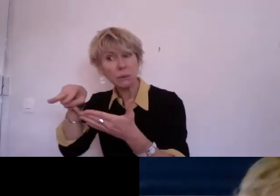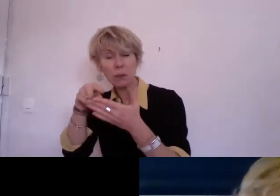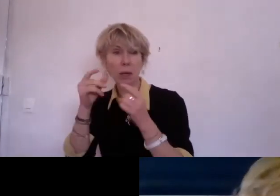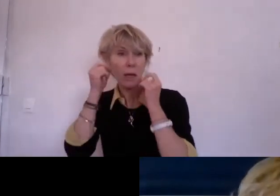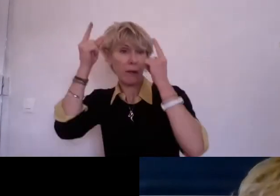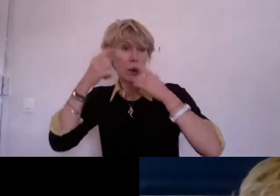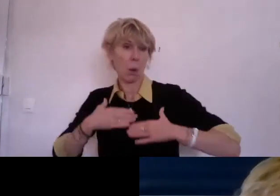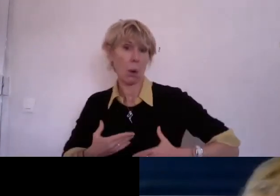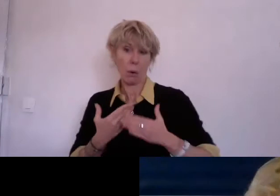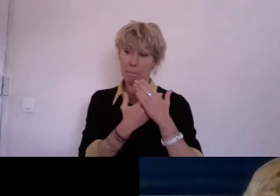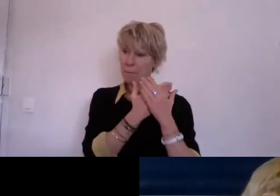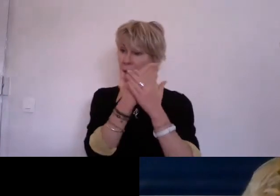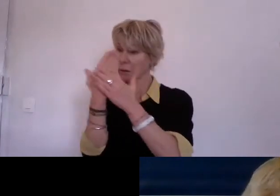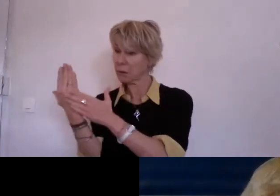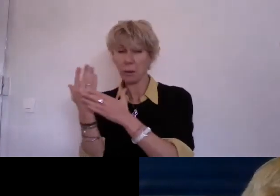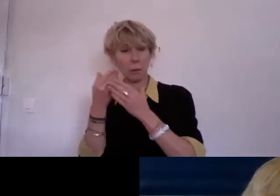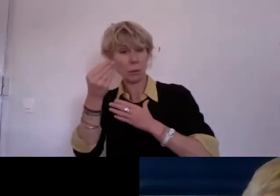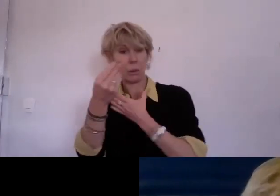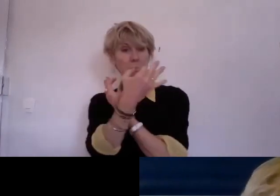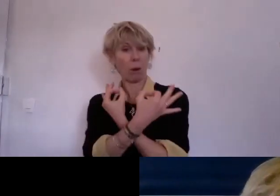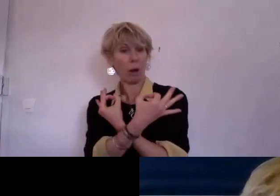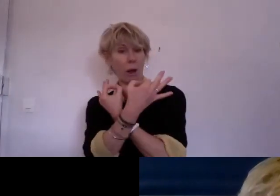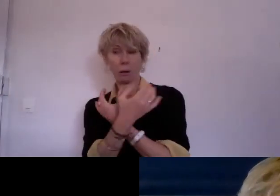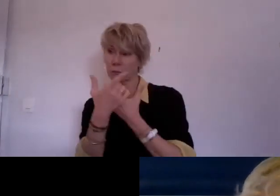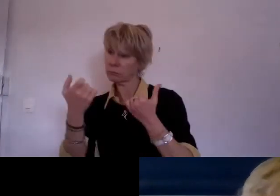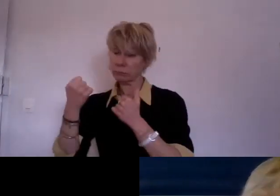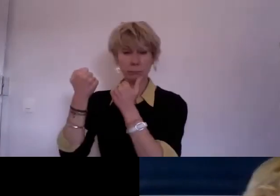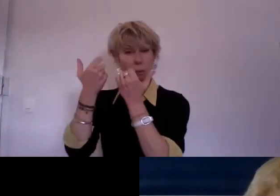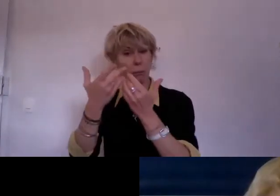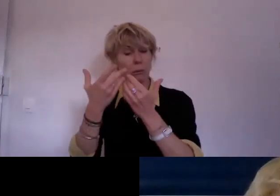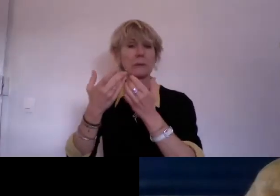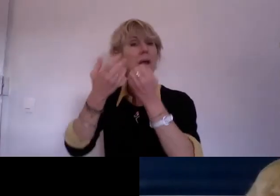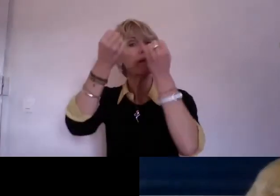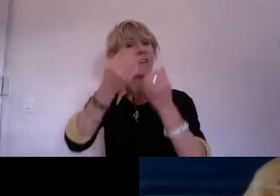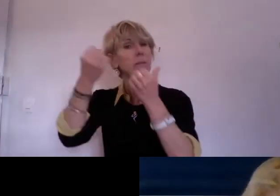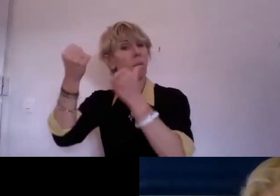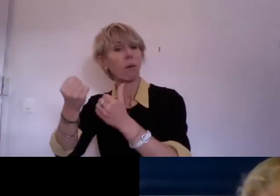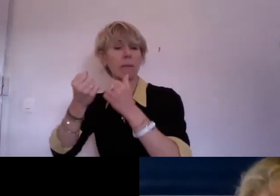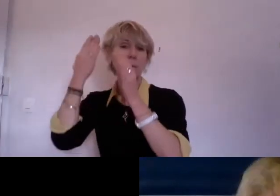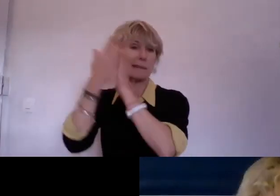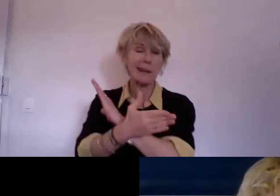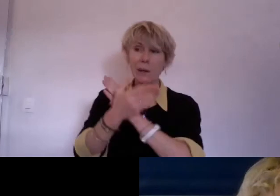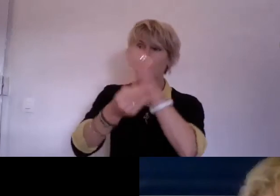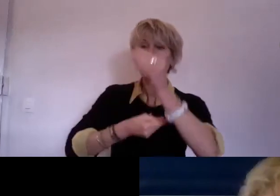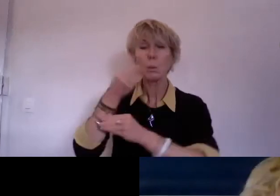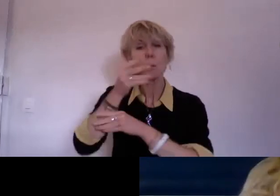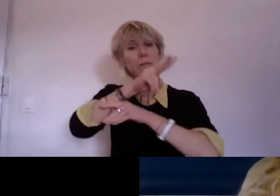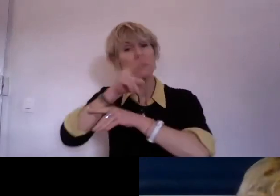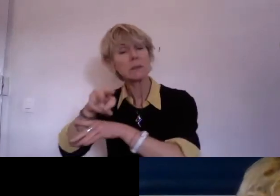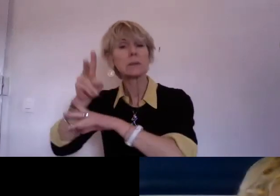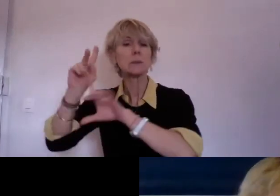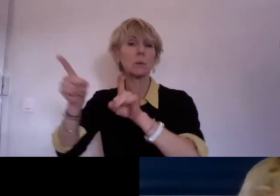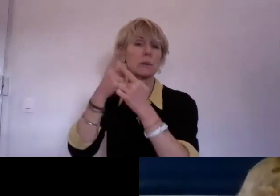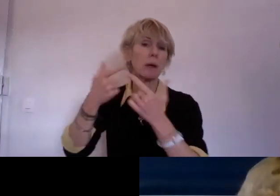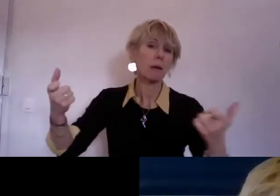matin, se relaxer. On va avoir des événements en direct, des concerts, des visites. On va poursuivre les visites avec les